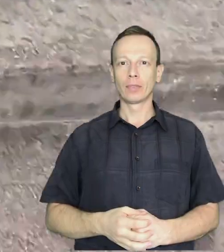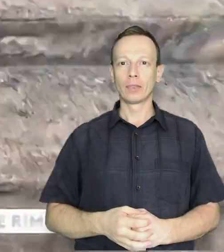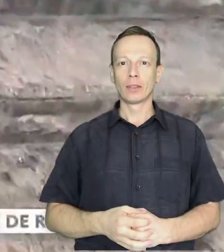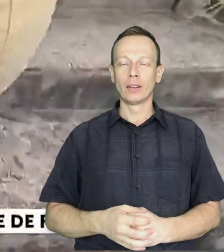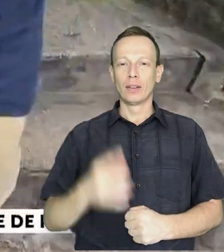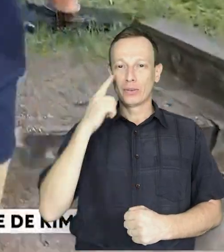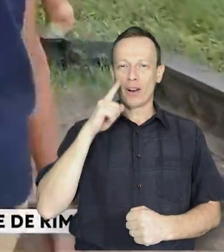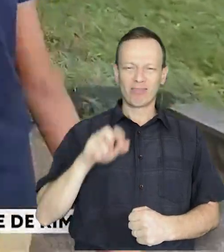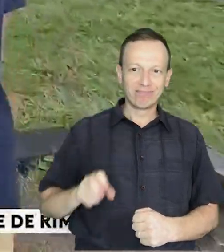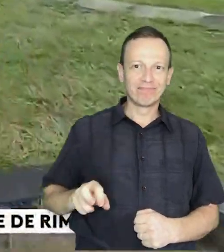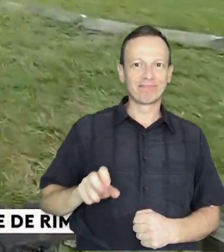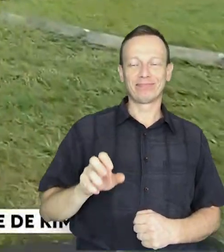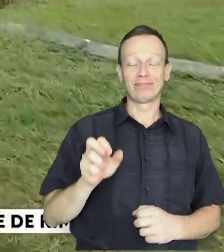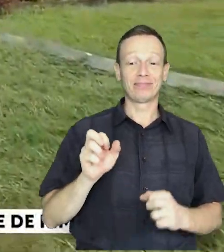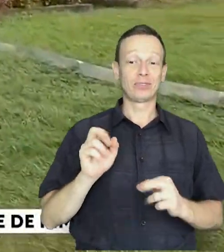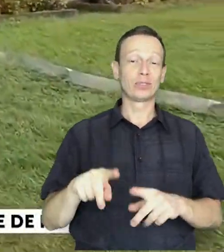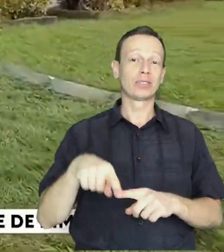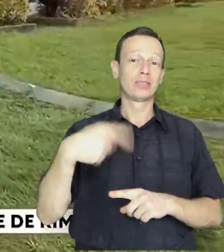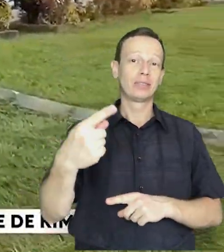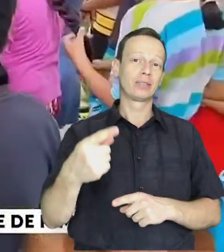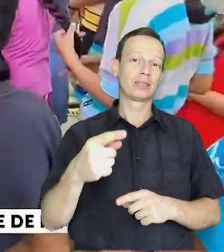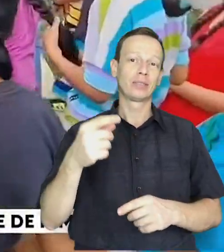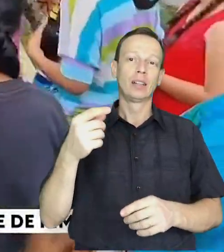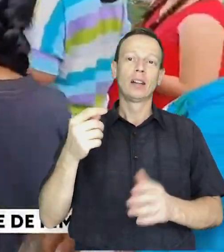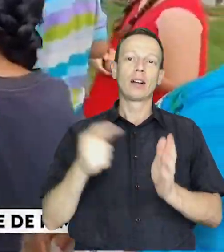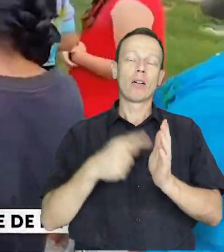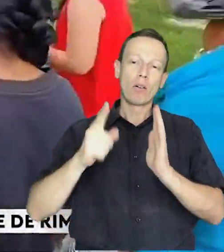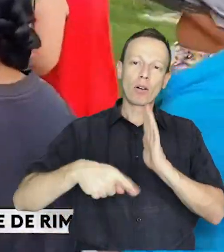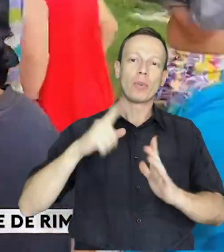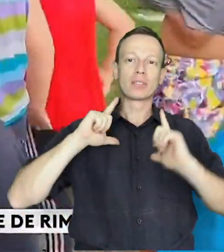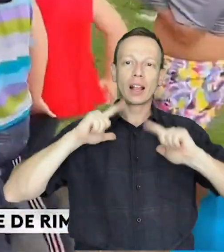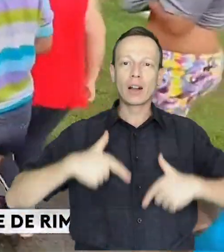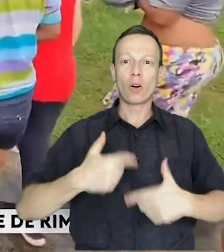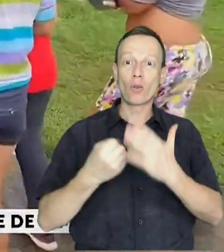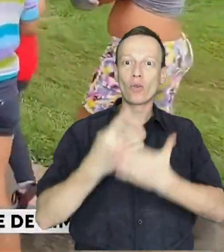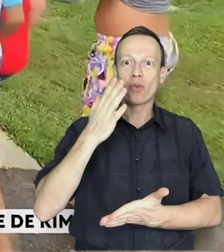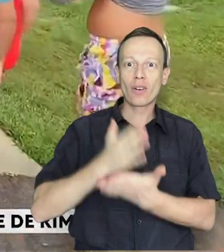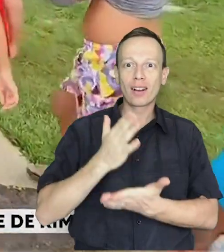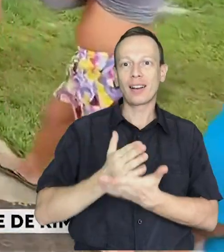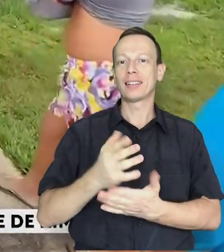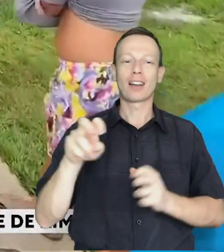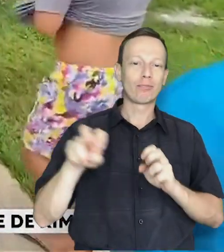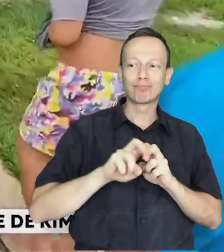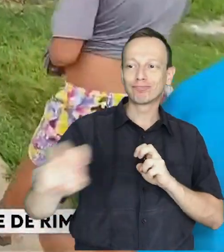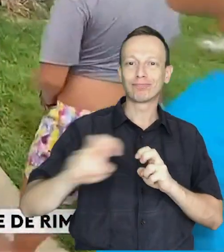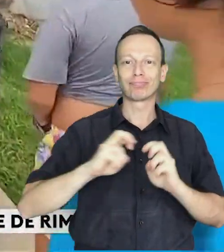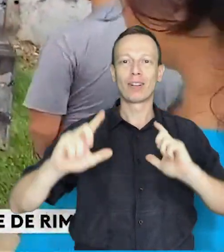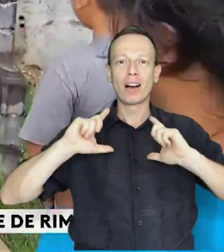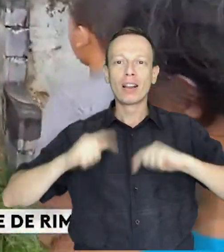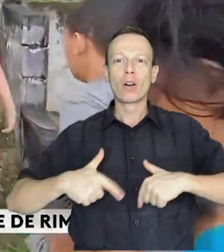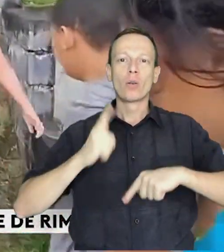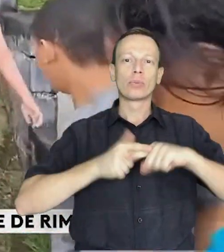Ces marches, ils les parcourront à la prochaine rentrée scolaire pour se rendre dans leur classe d'école ainsi que vers leur